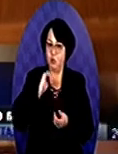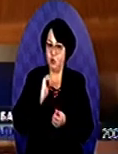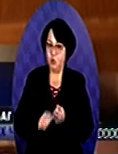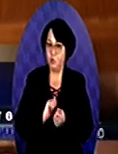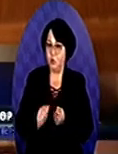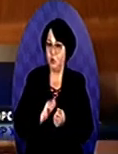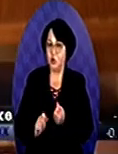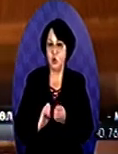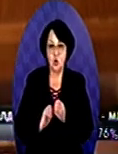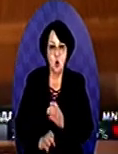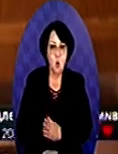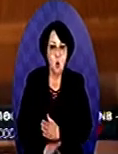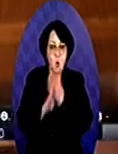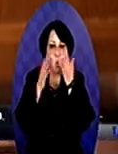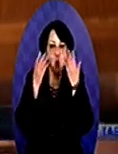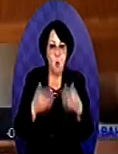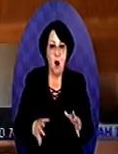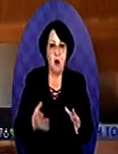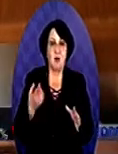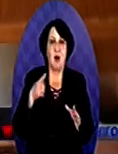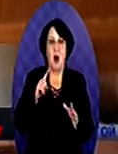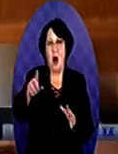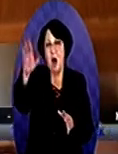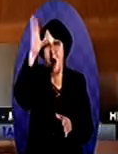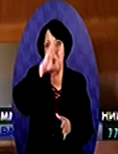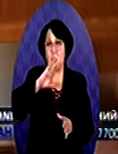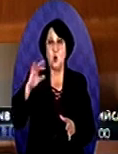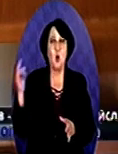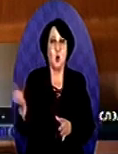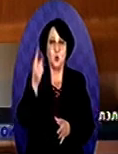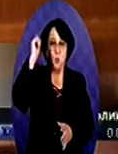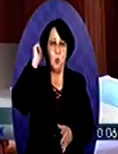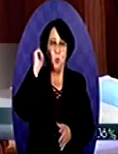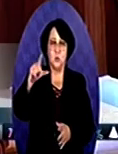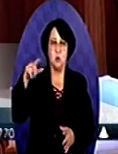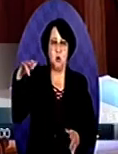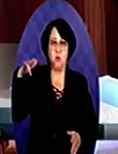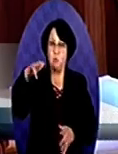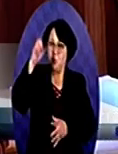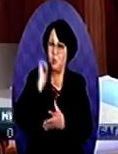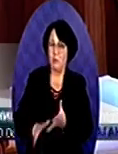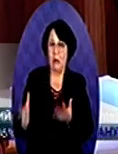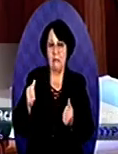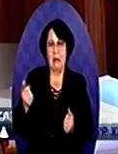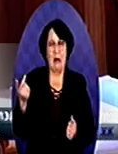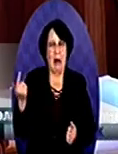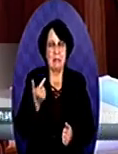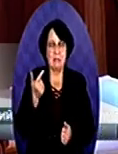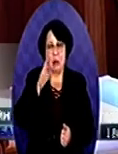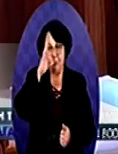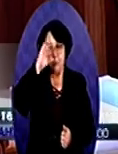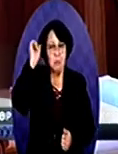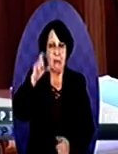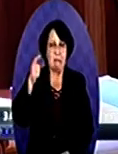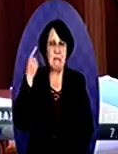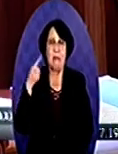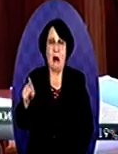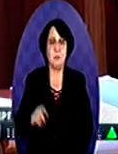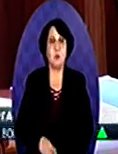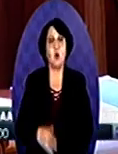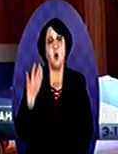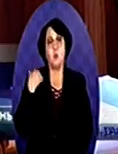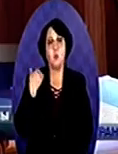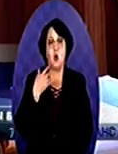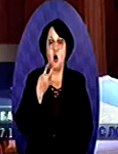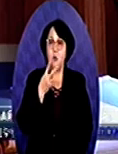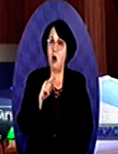нь яагаад ер нь тийм аимшигтай өндөр үнээр онгоц худалдаж авсан юм бэ? 13 онд 3 онгоц худалдаж авахаар Boeing компанитай гэрээ хийсэн